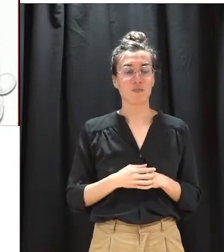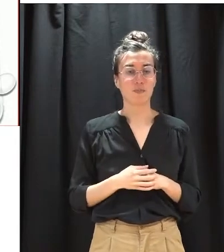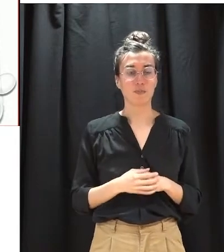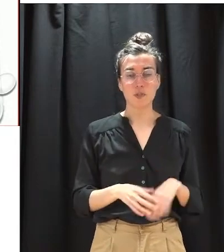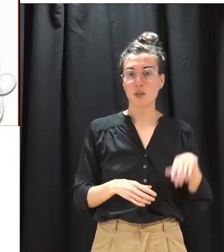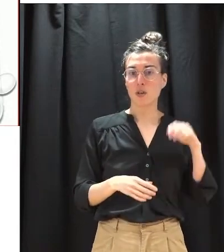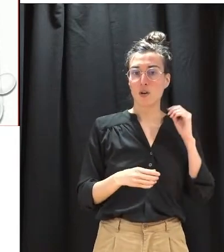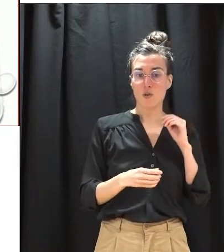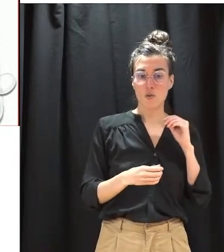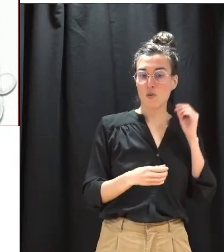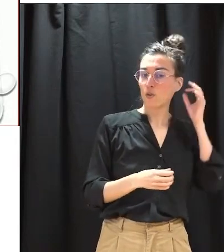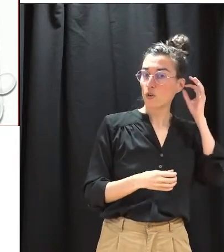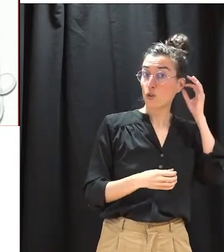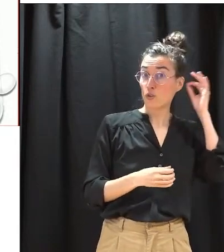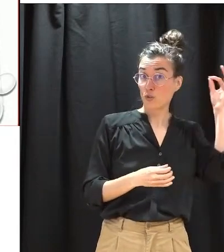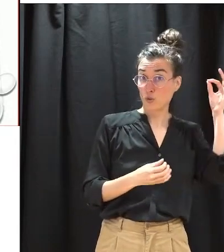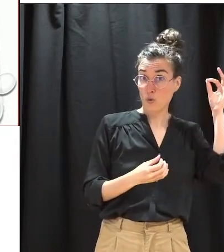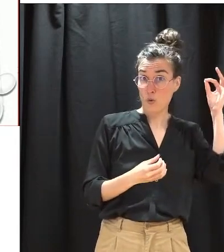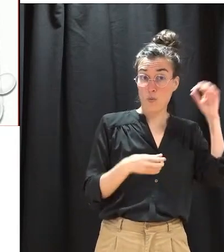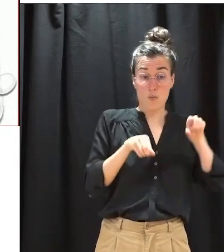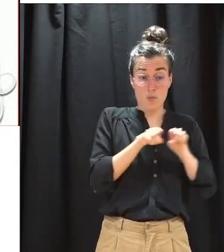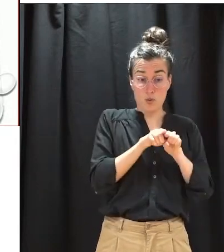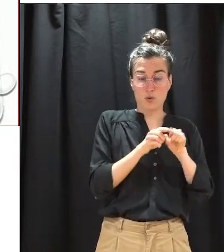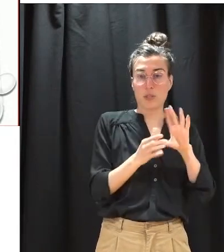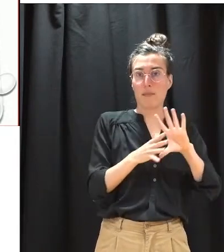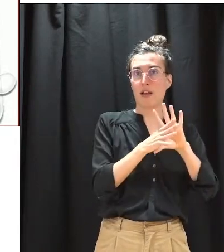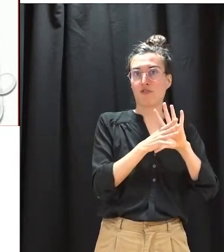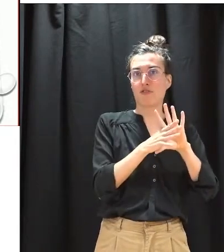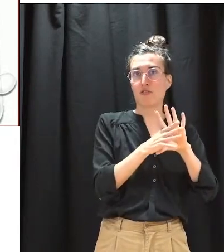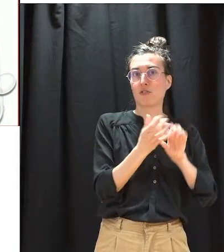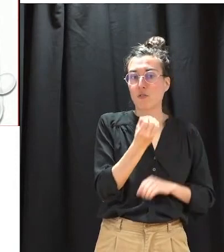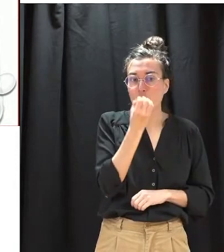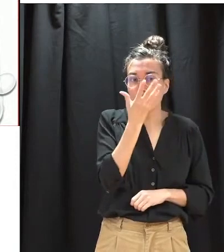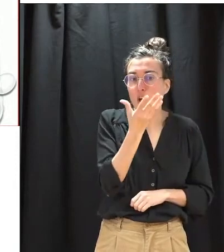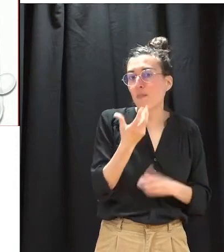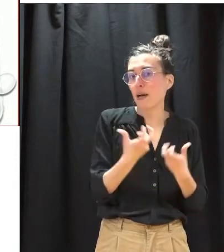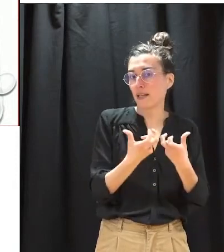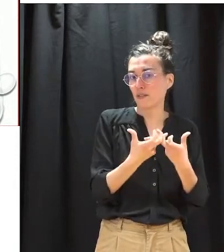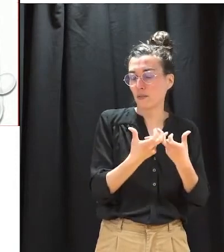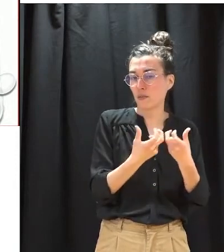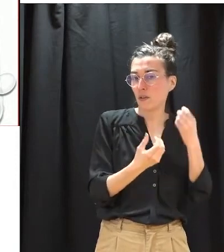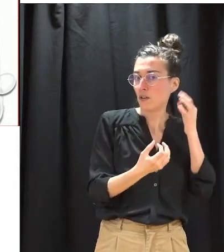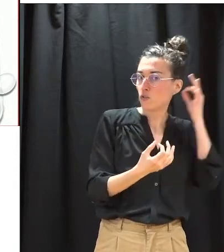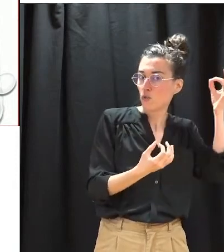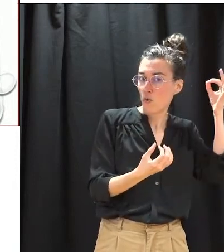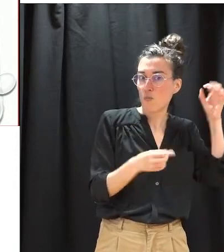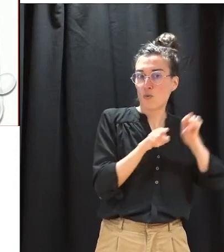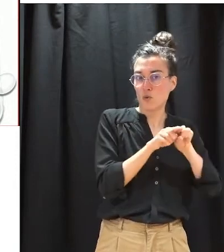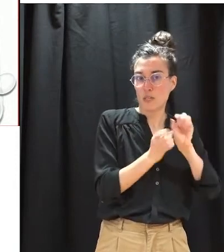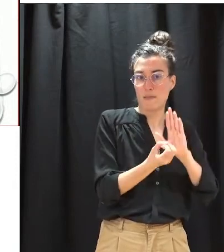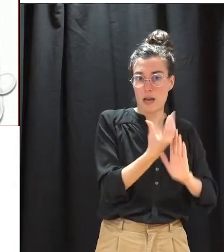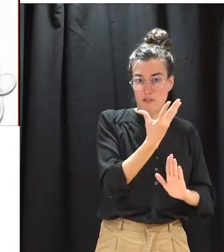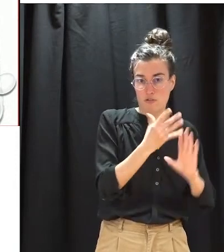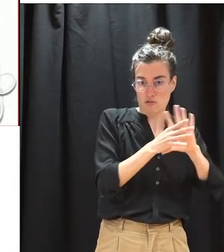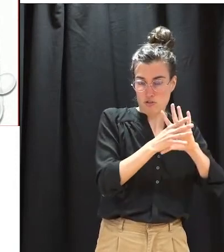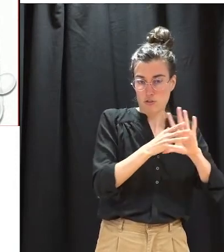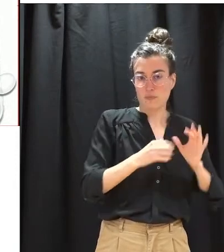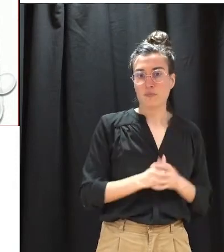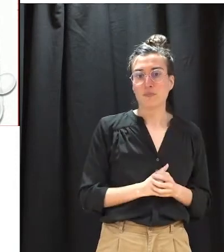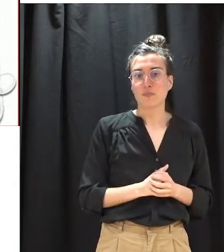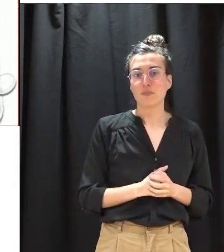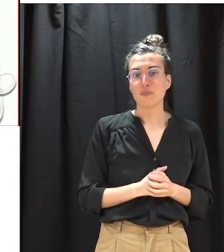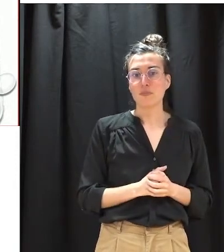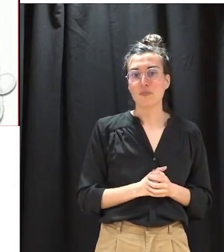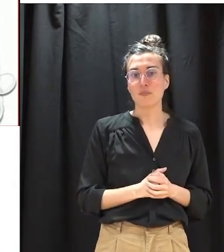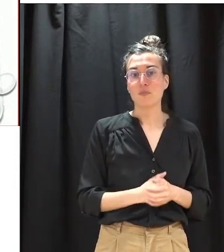ils entendaient le mot fleur. Ou avec du codage, c'est-à-dire qu'ils voyaient l'image, ils pouvaient entendre le son